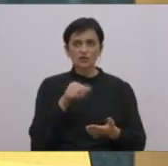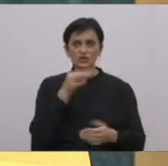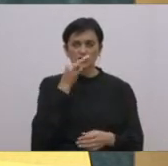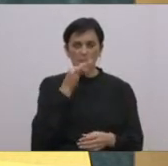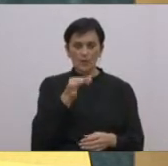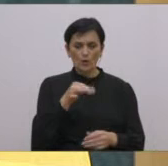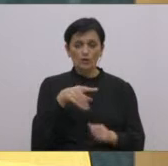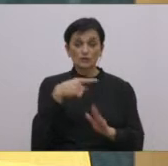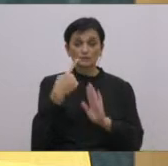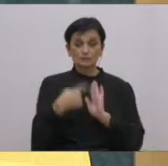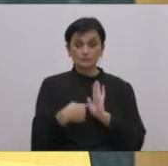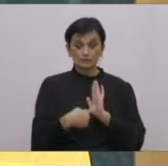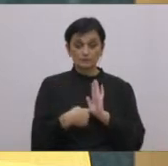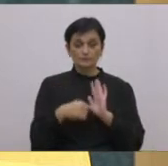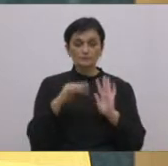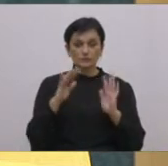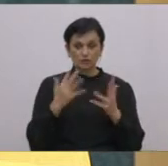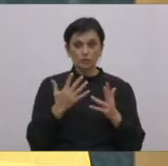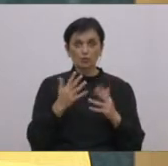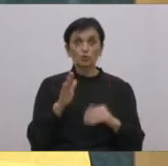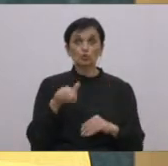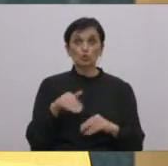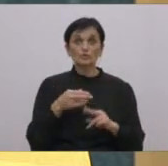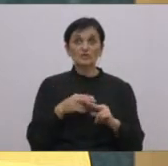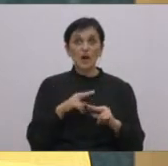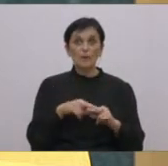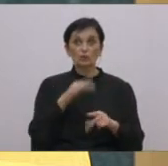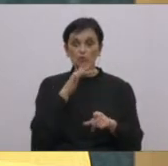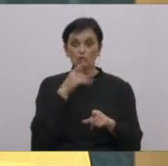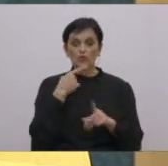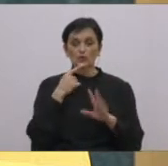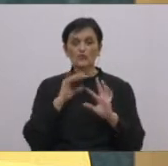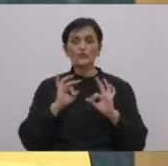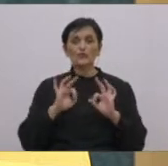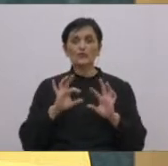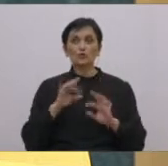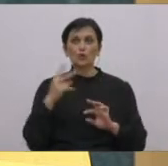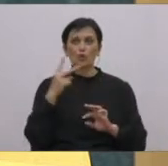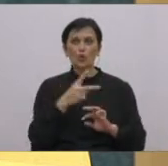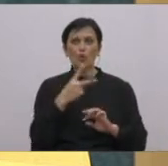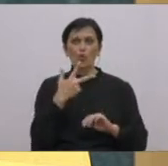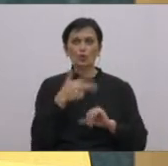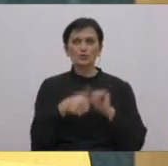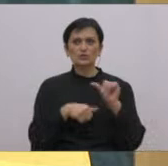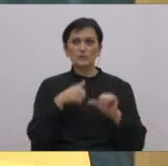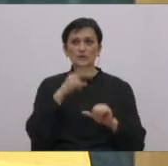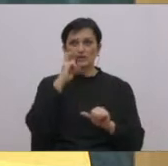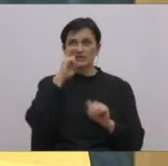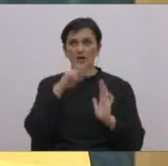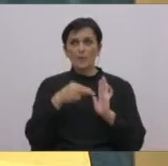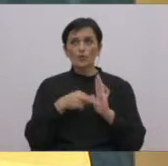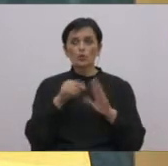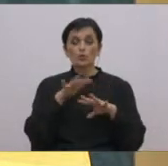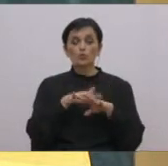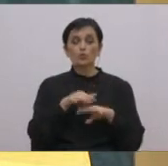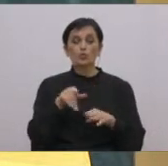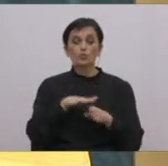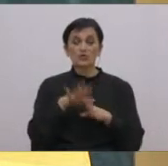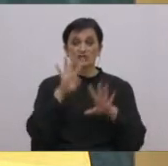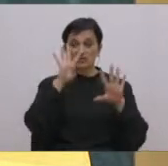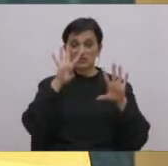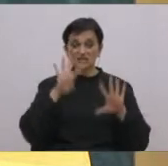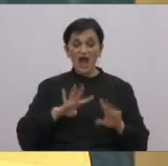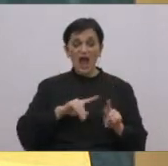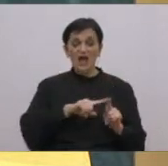sapasukhot, kitkvis shemtkhovashi, tumtsa amavdroulat vitkhodit imas rom 2023 წლის სახელმწიფო ბიუჯეტის შესრულება 9 თვის